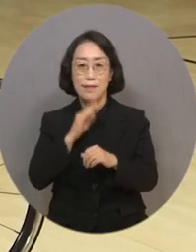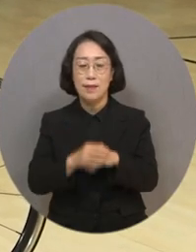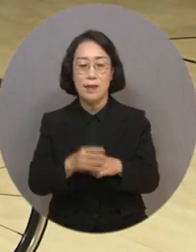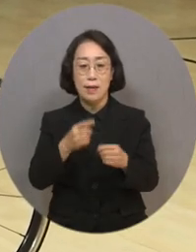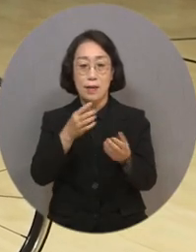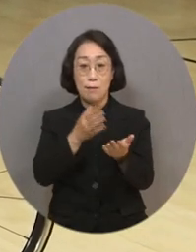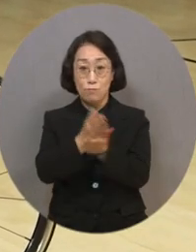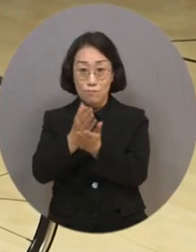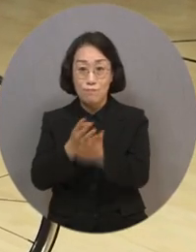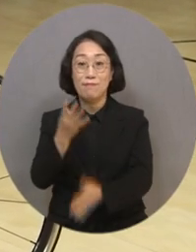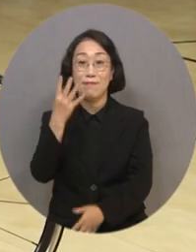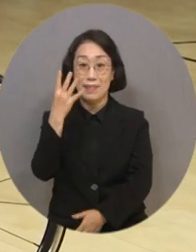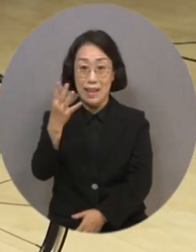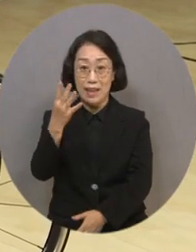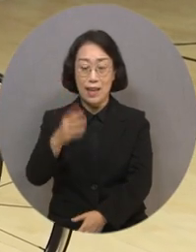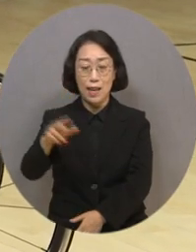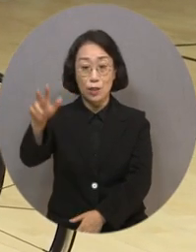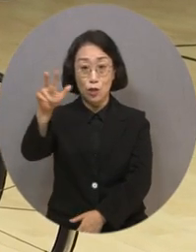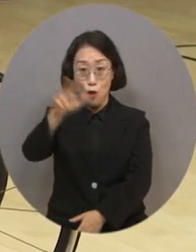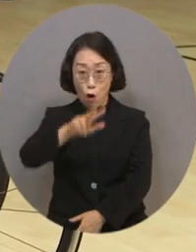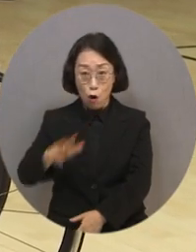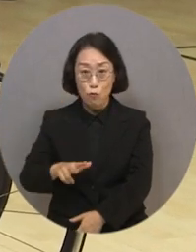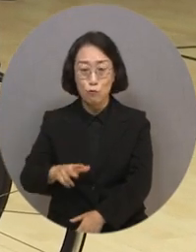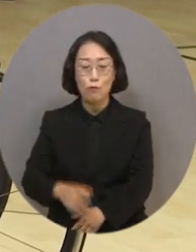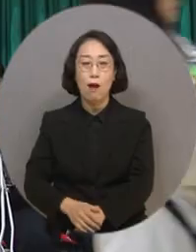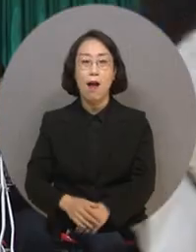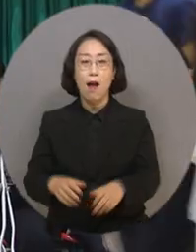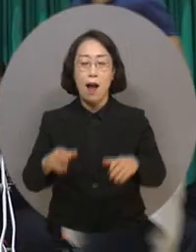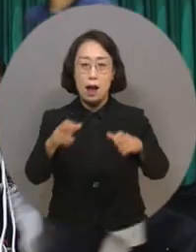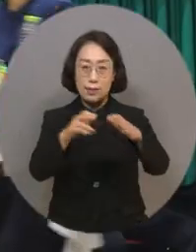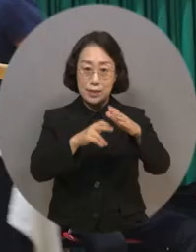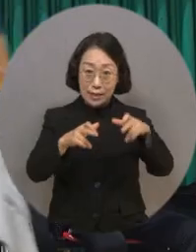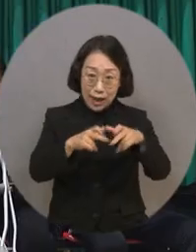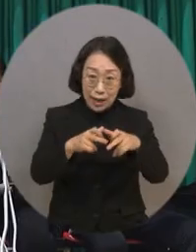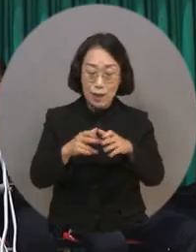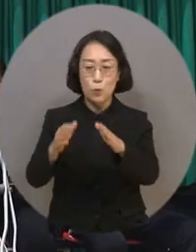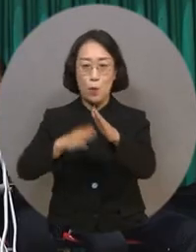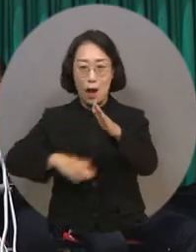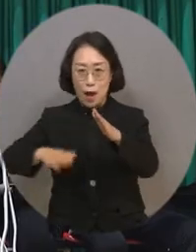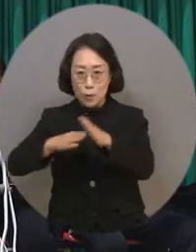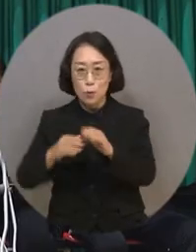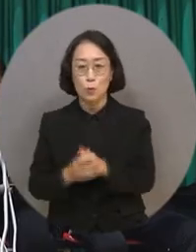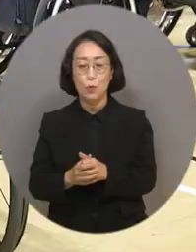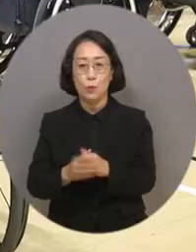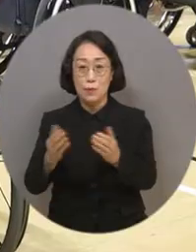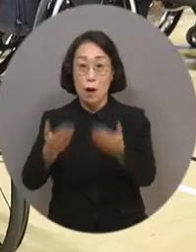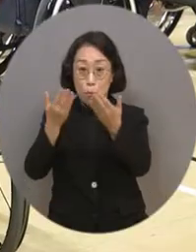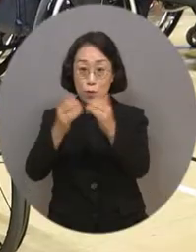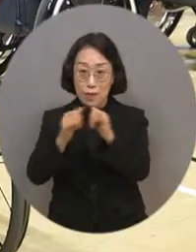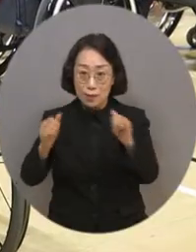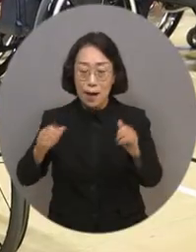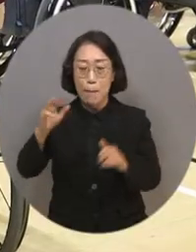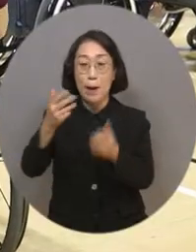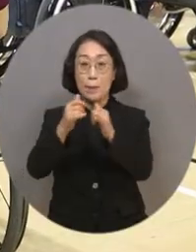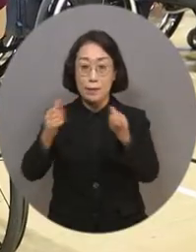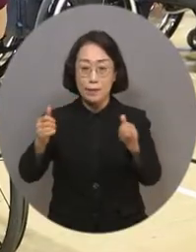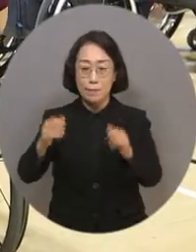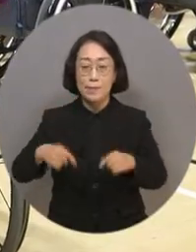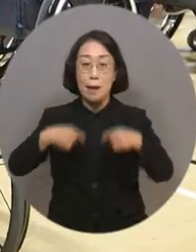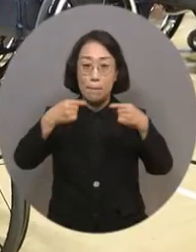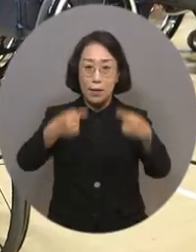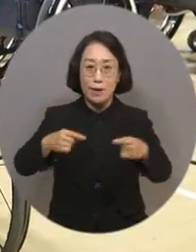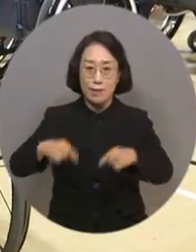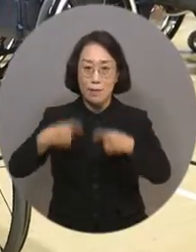4개 정식 종목에 전국 척수장애인과 가족, 자원봉사자, 지역주민 등 800여 명이